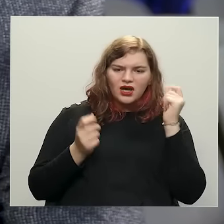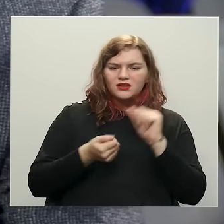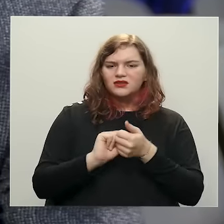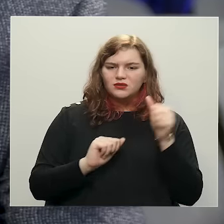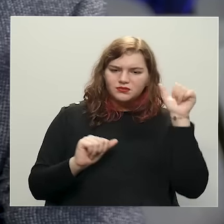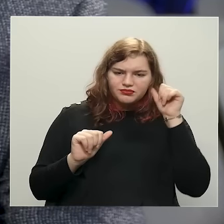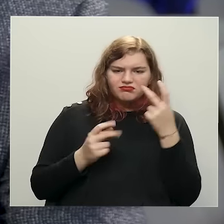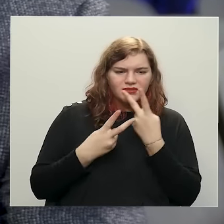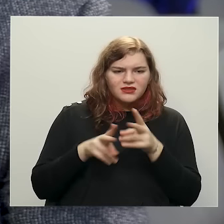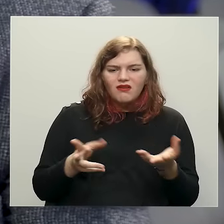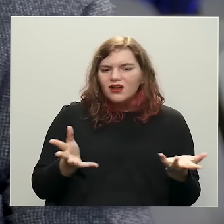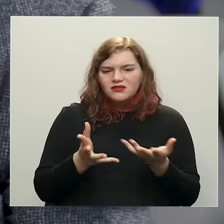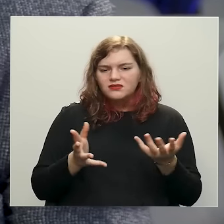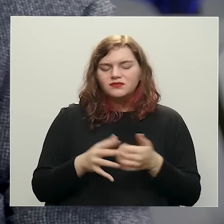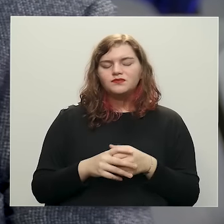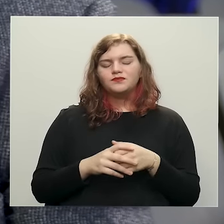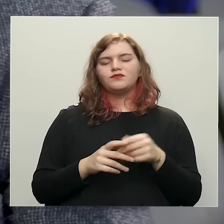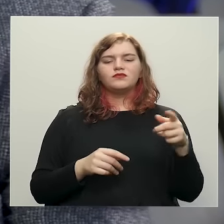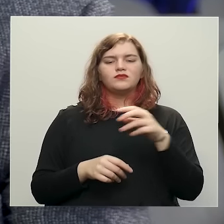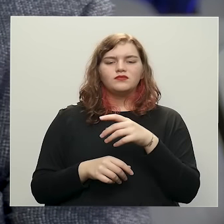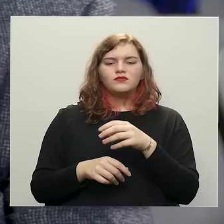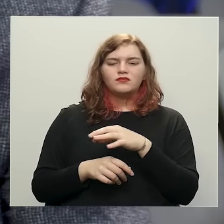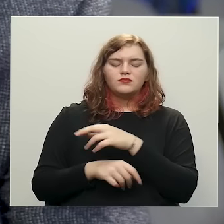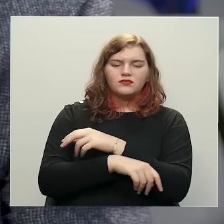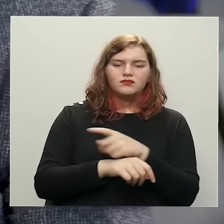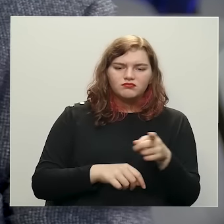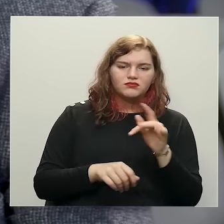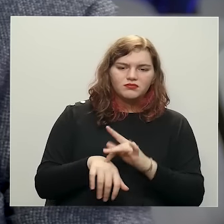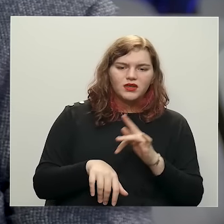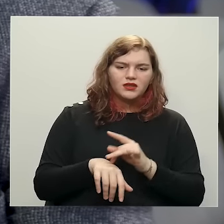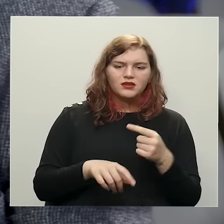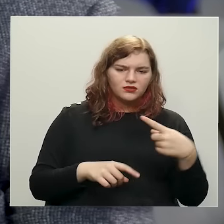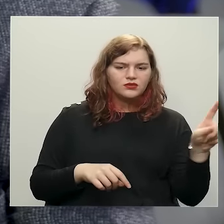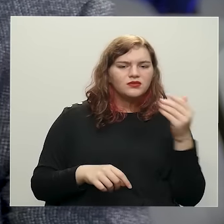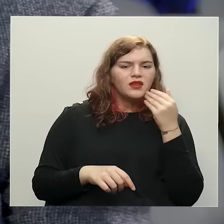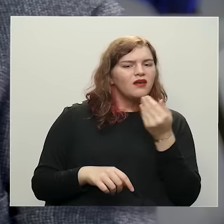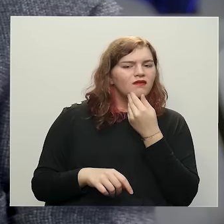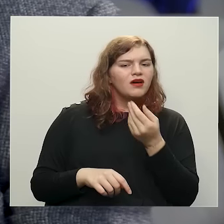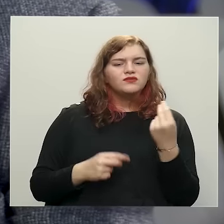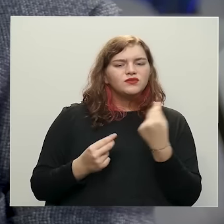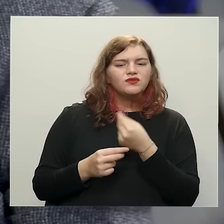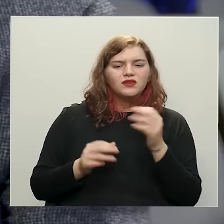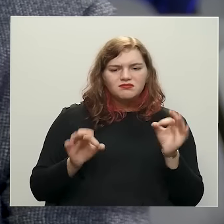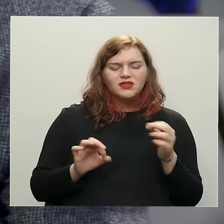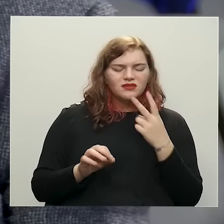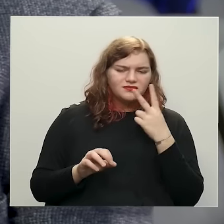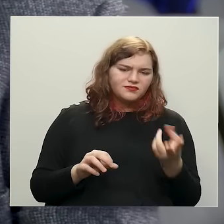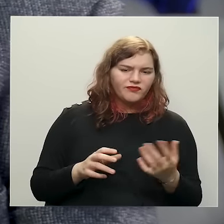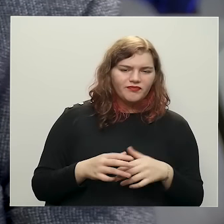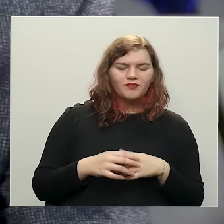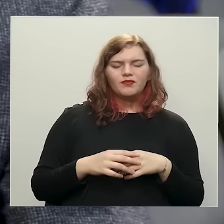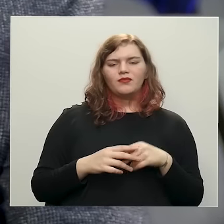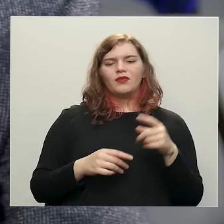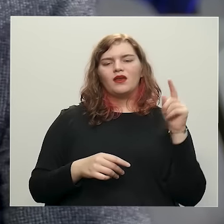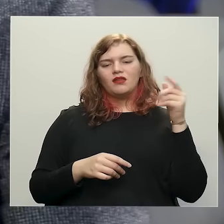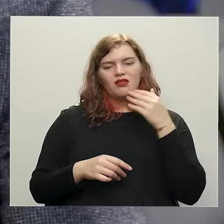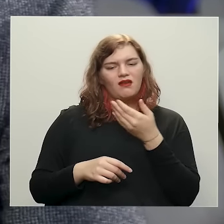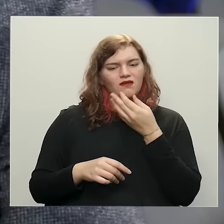urechi. Și ne-am dus la cabinet și ne-a spus de acolo, de la Hațeg, mi-a dat trimitere, mergeți la Deva, un cabinet special. Acolo ne-a